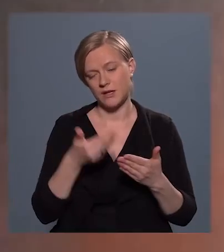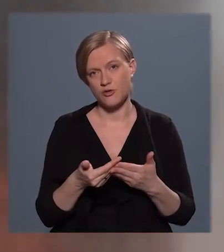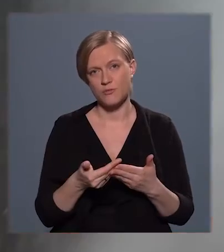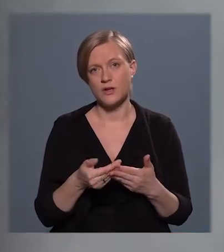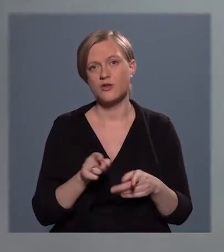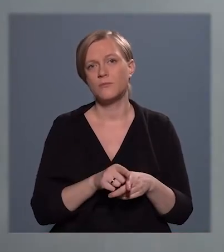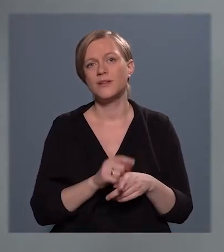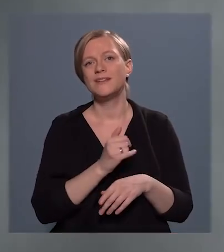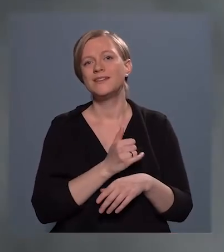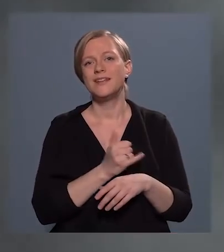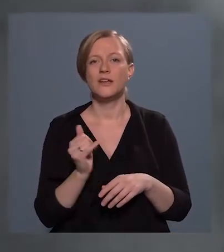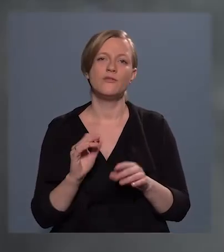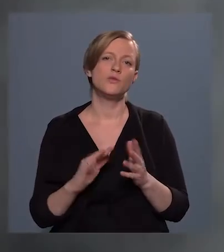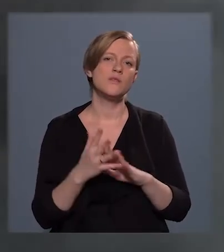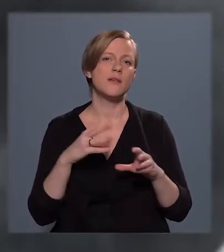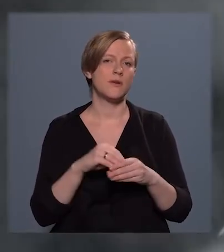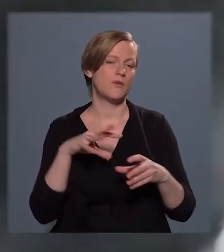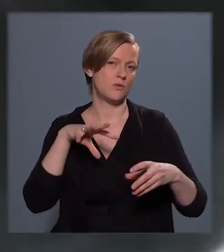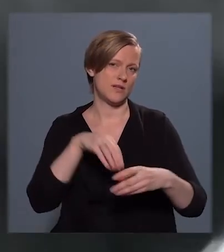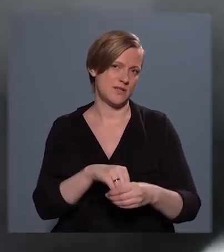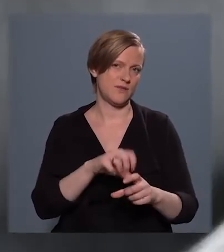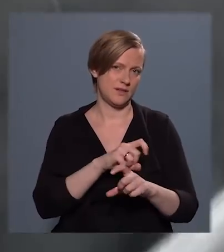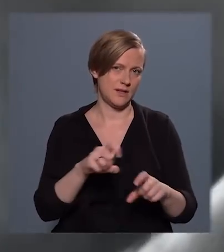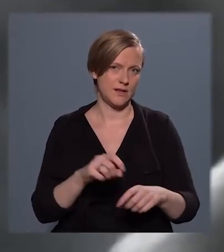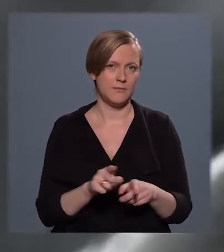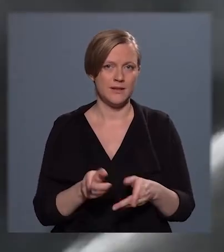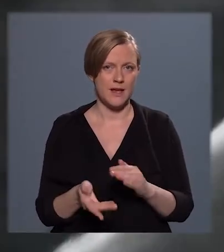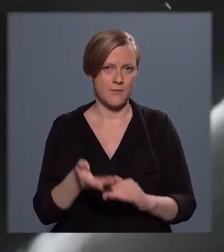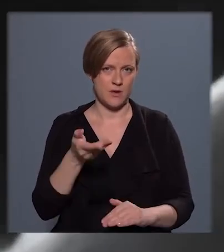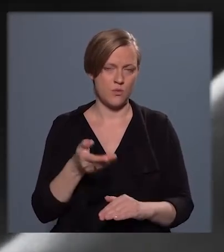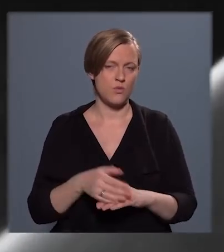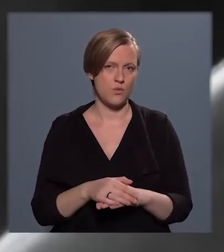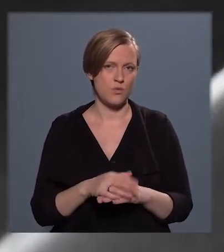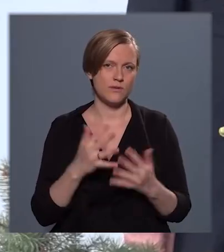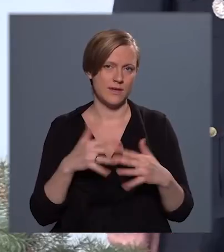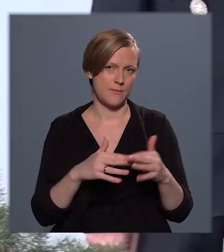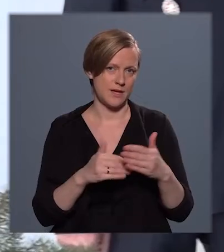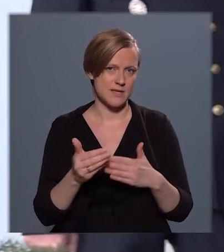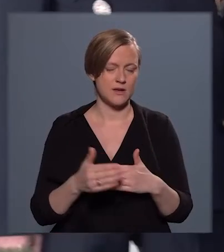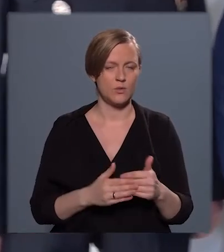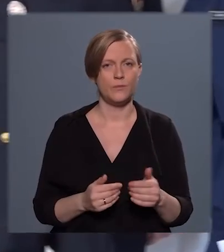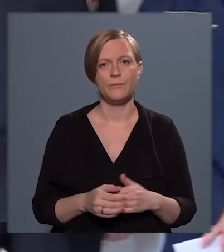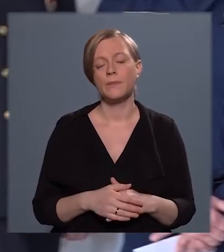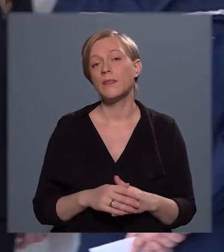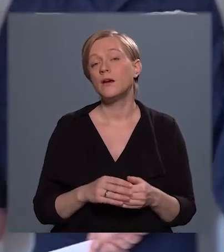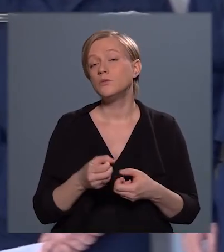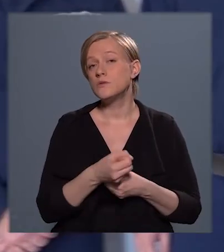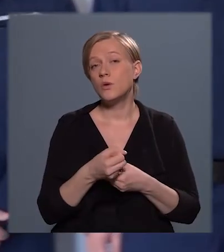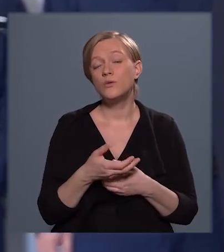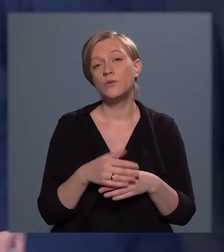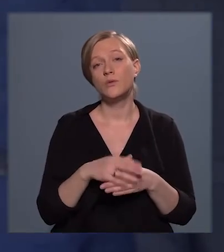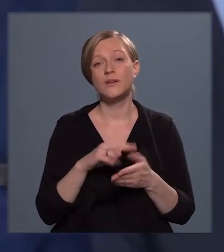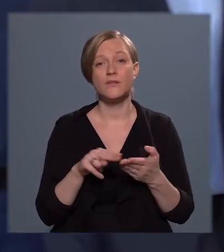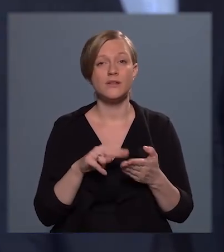az év tűzében való részvételért, mint emelő gépkezelő. A tűzoltók hivatása a másokon